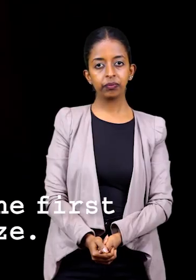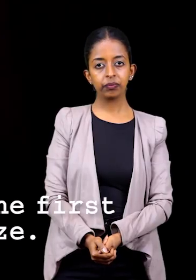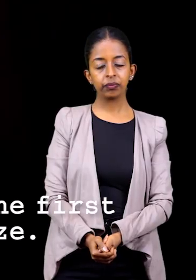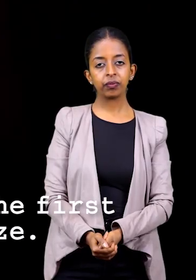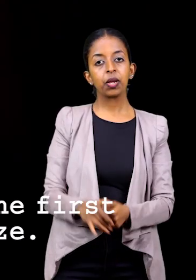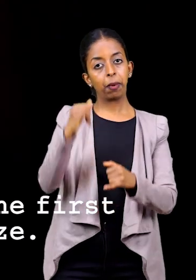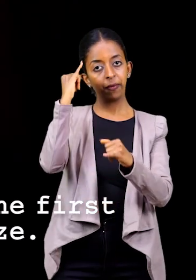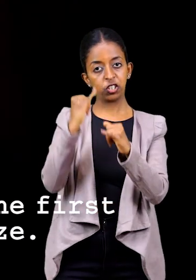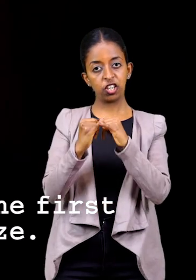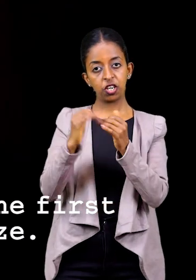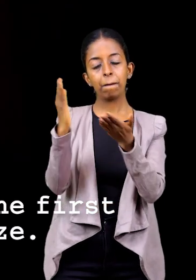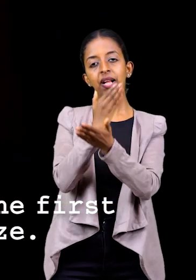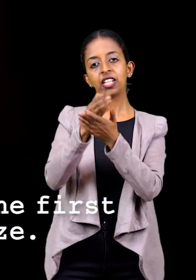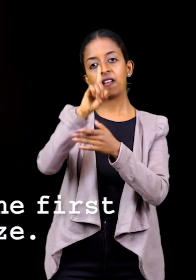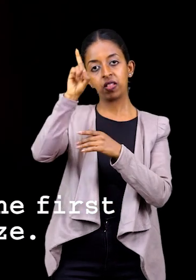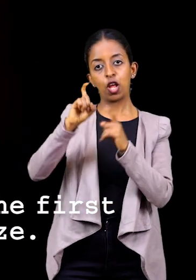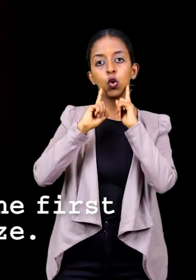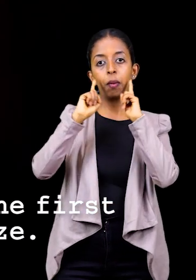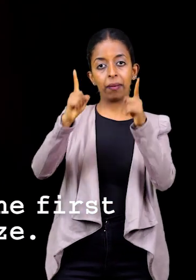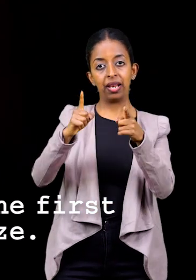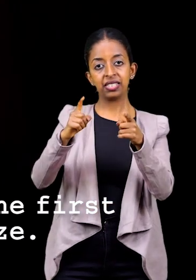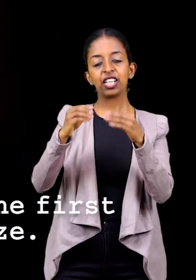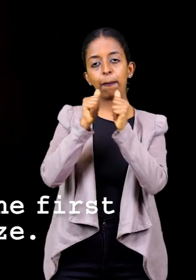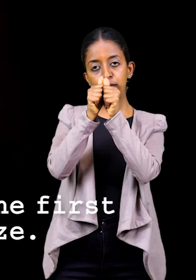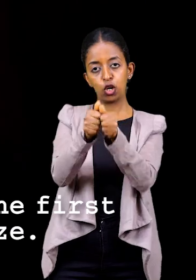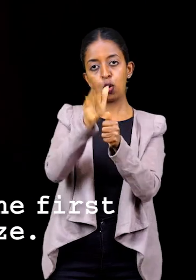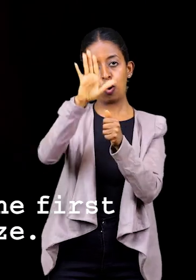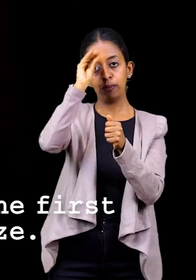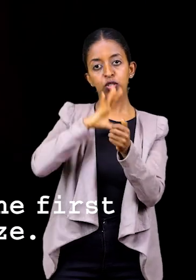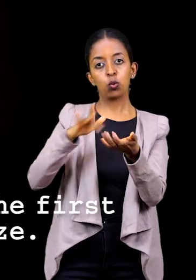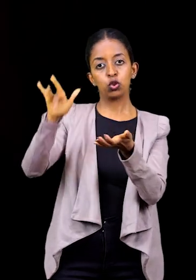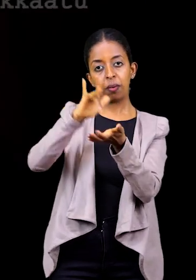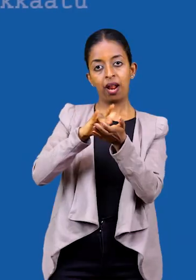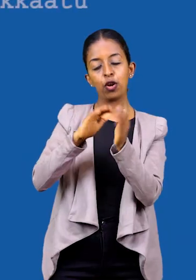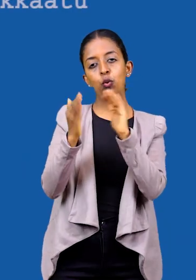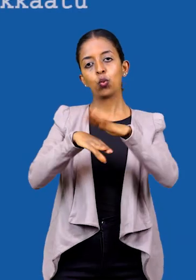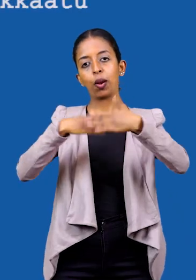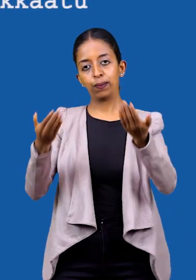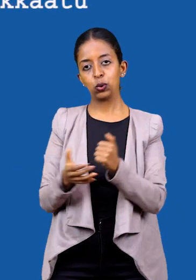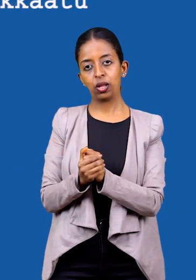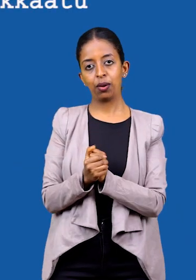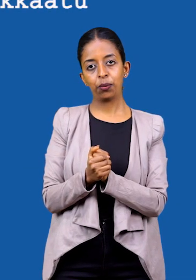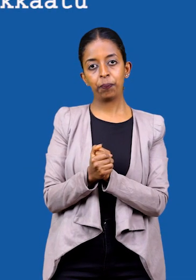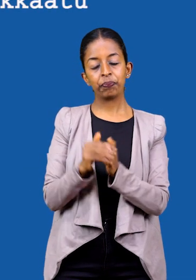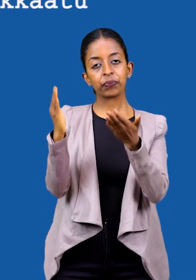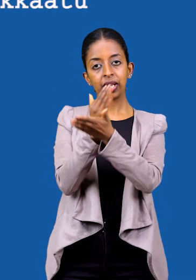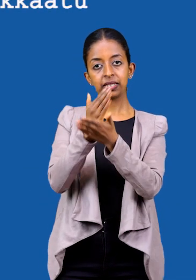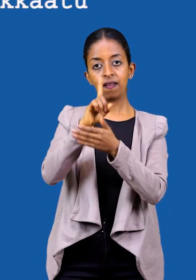Dhumarratti gaaffii hirmaachistuu deebisuun namoota badhaafaman 5 keessaa tokko akka taataniin isin affeera. Gaaffii